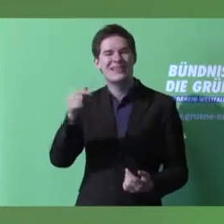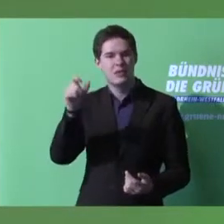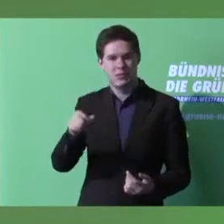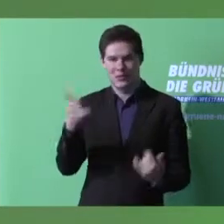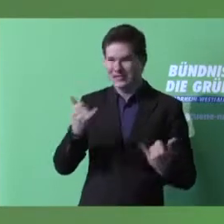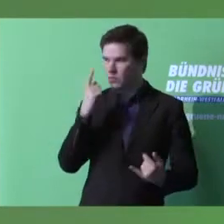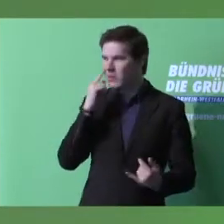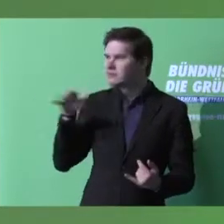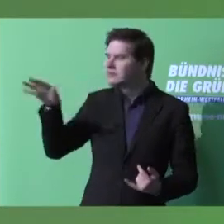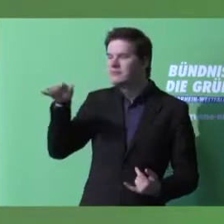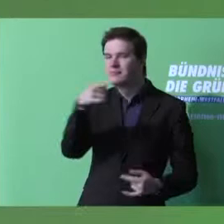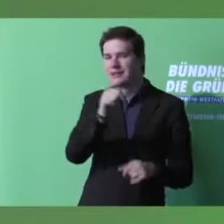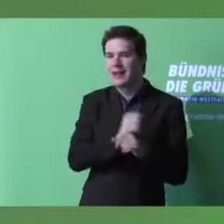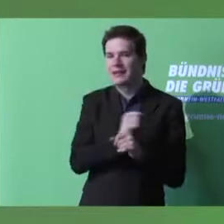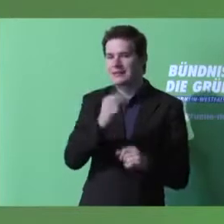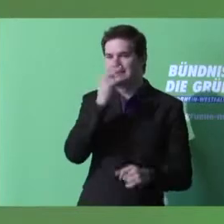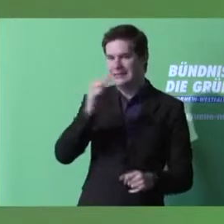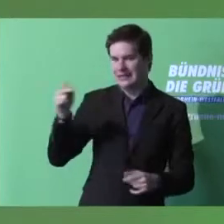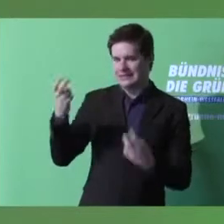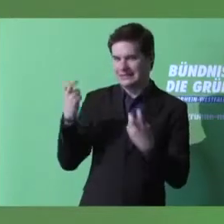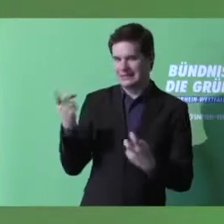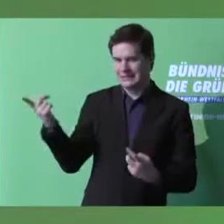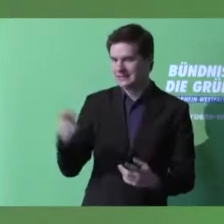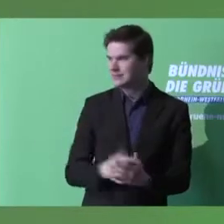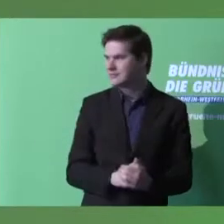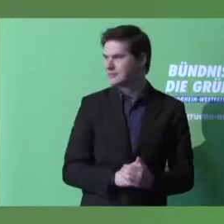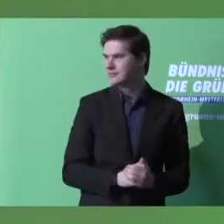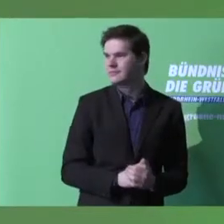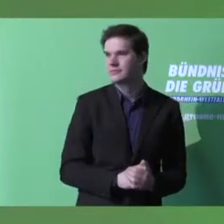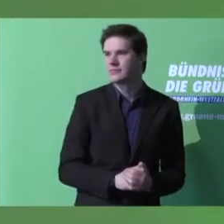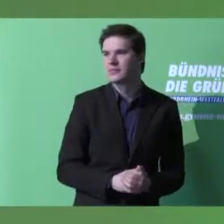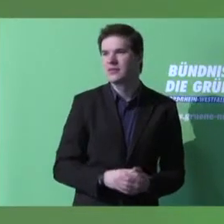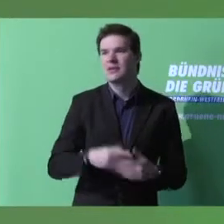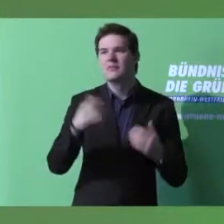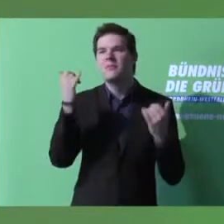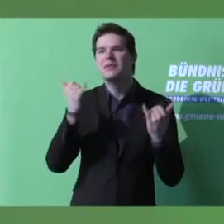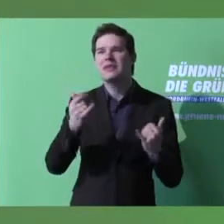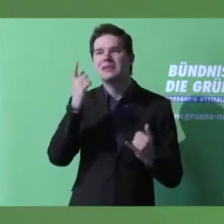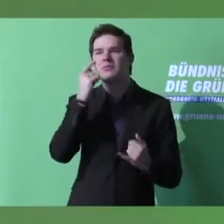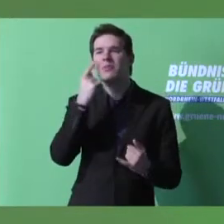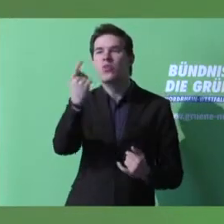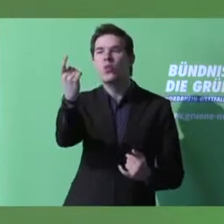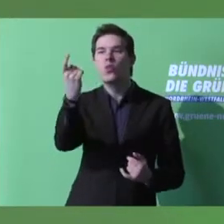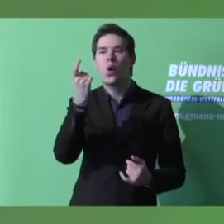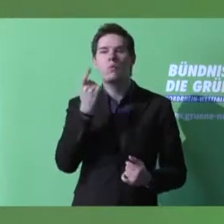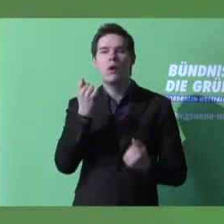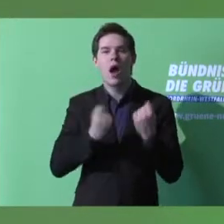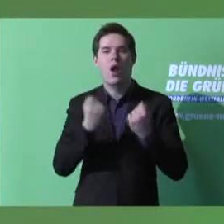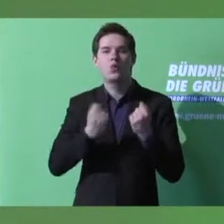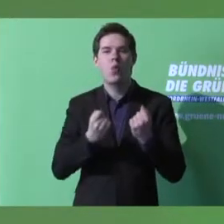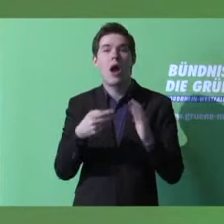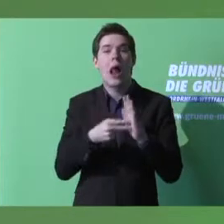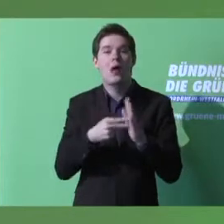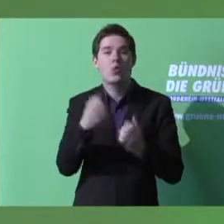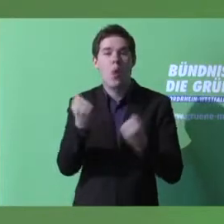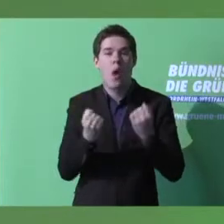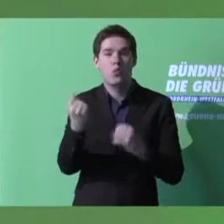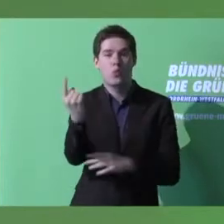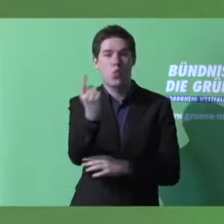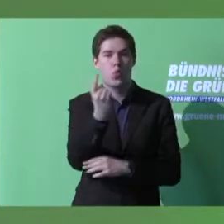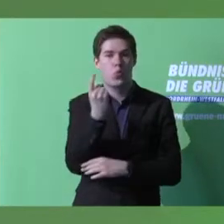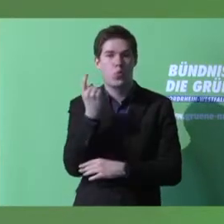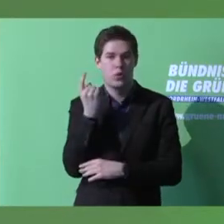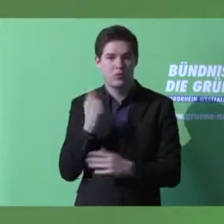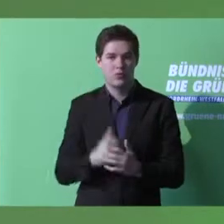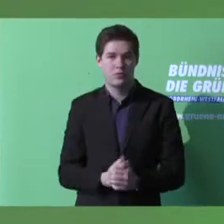vorne nicht, Jürgen Trittin, da hinten reist und schwebt er ein in einem Elektrofahrzeug, Jürgen